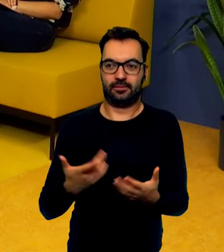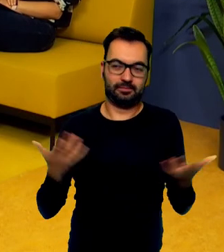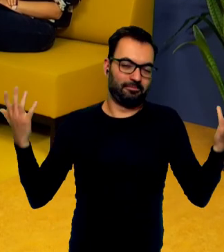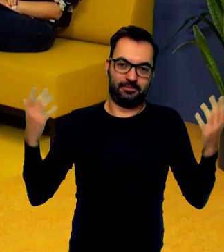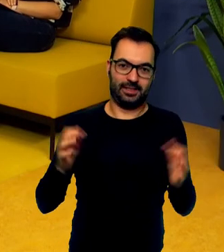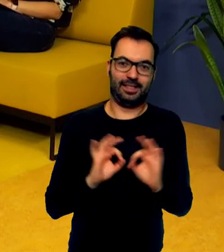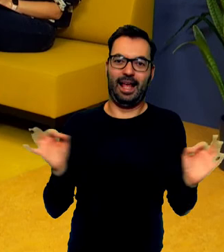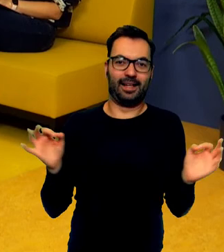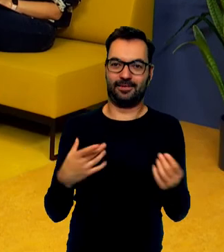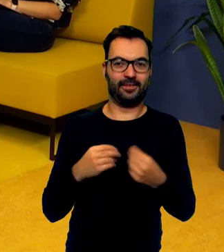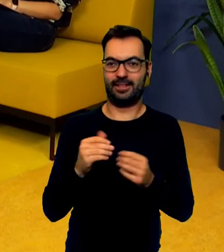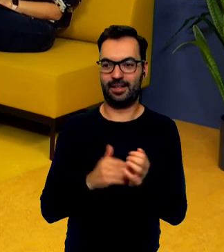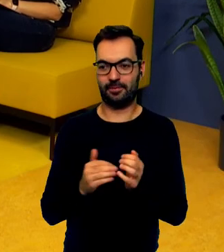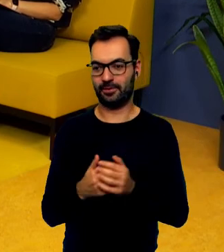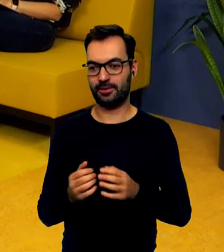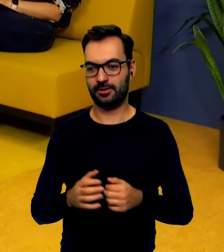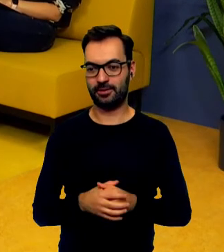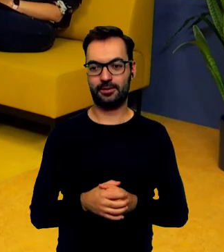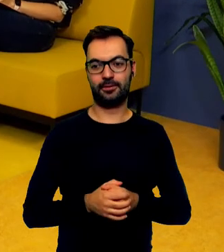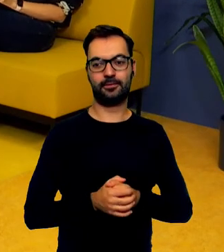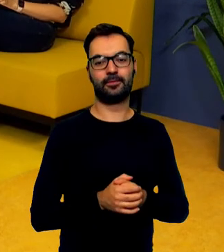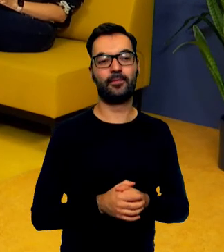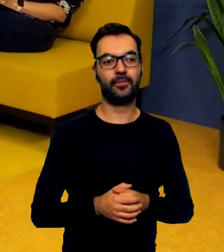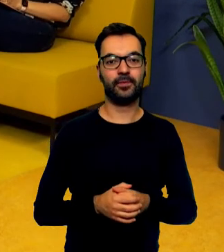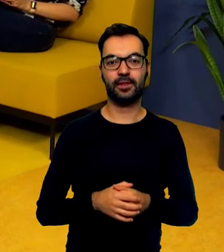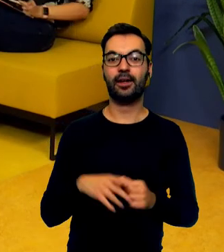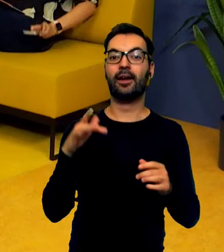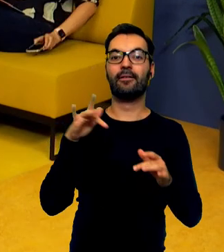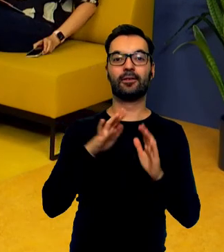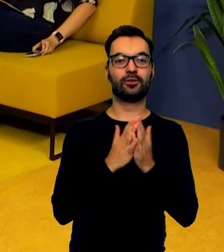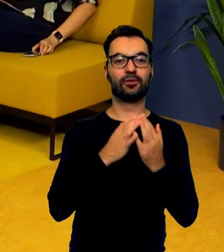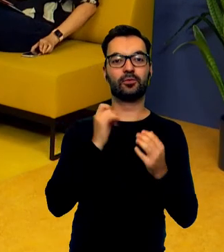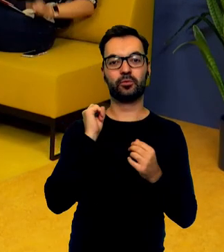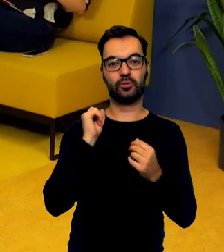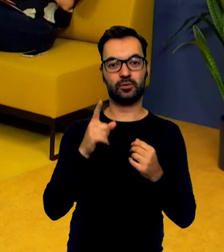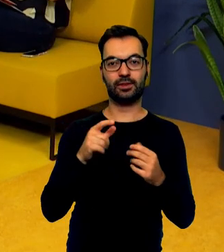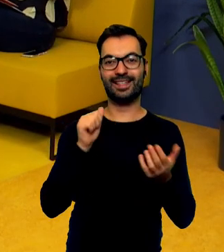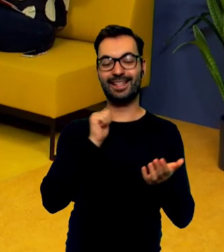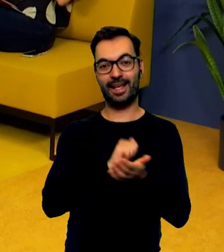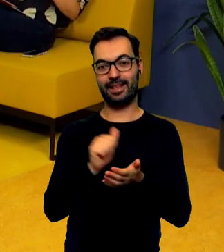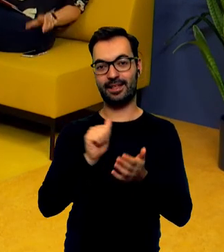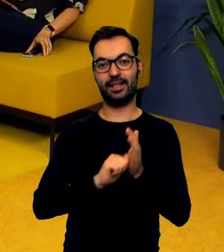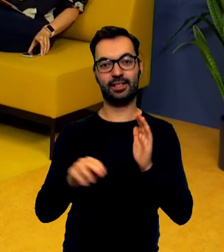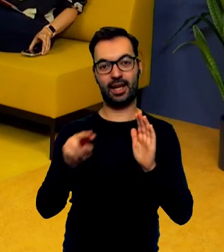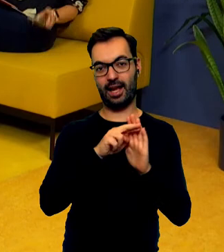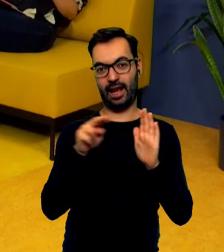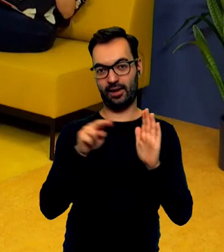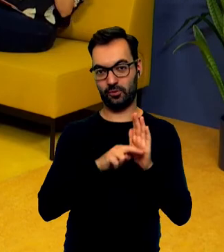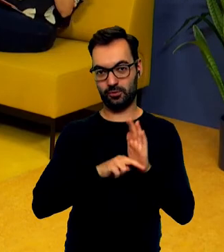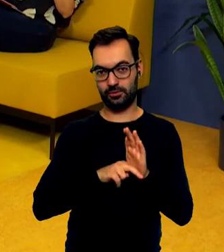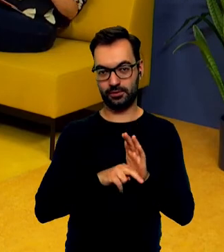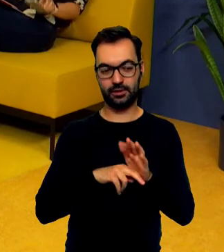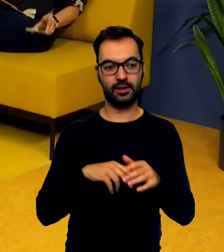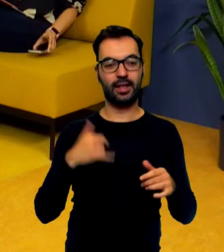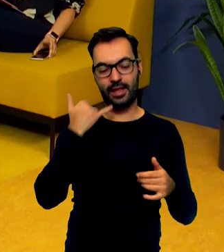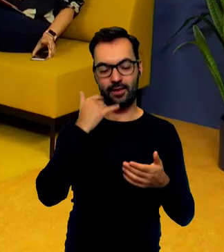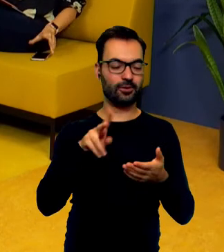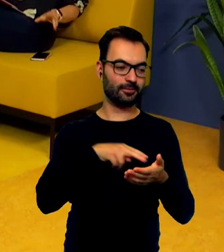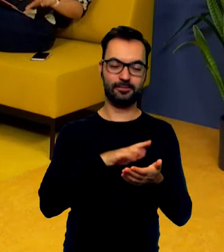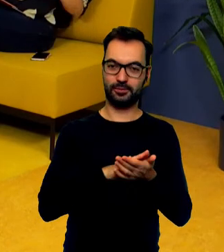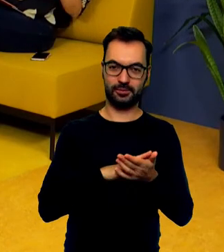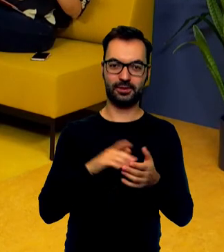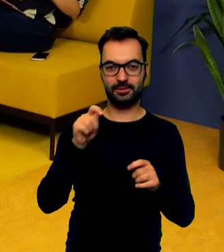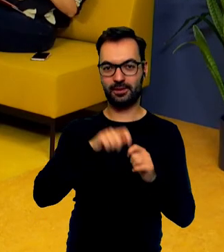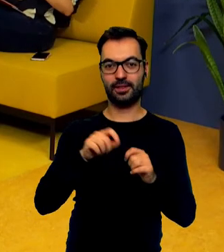więcej nie potrzeba. To już jest wszystko. W środku, drodzy Państwo, w książce znajdziecie 11 reguł. Jeżeli spoglądam na telefon, to spoglądam